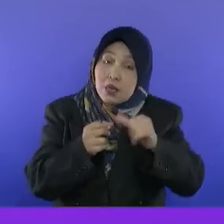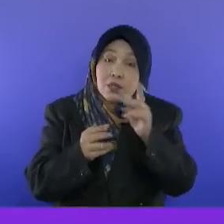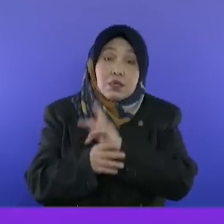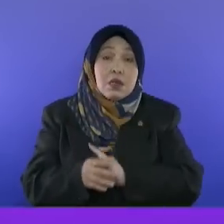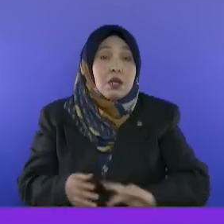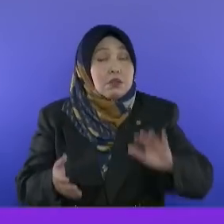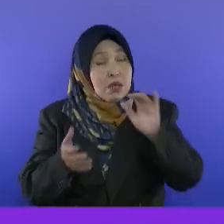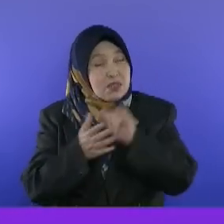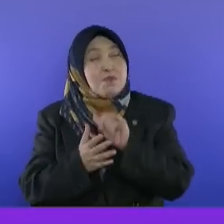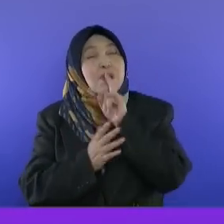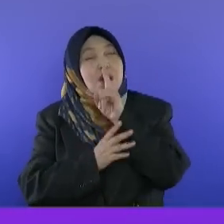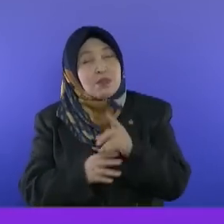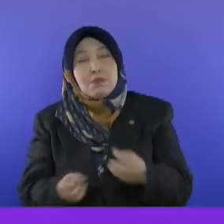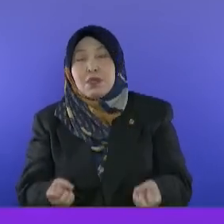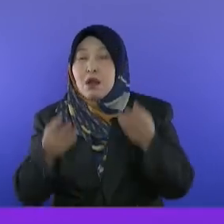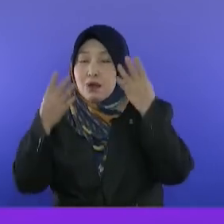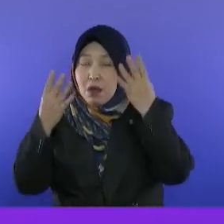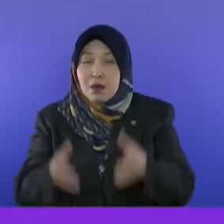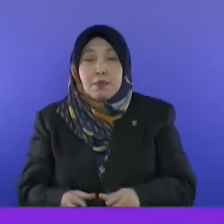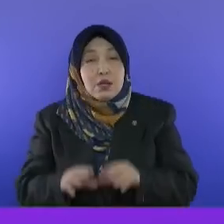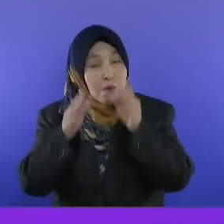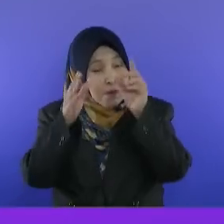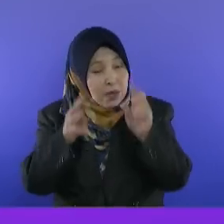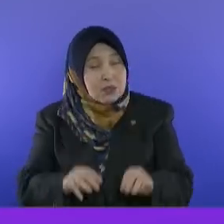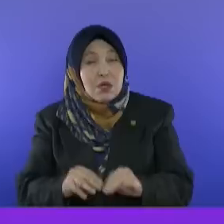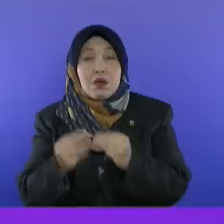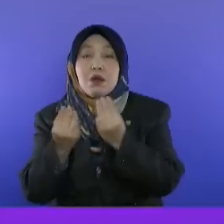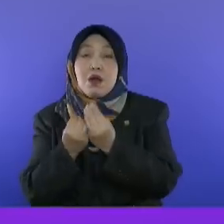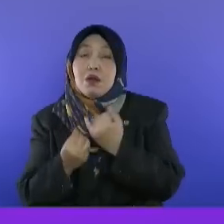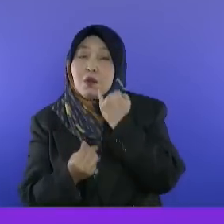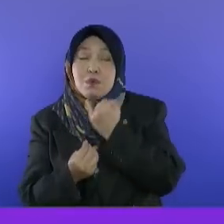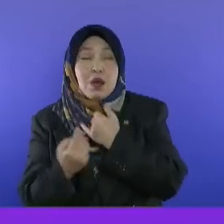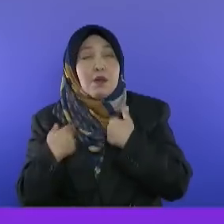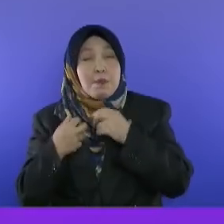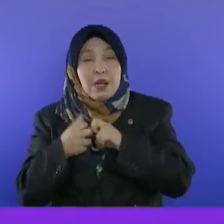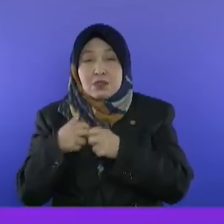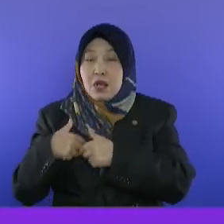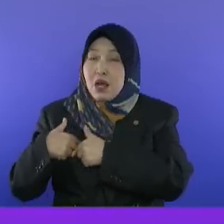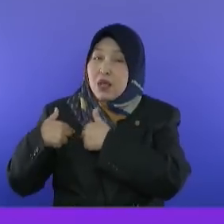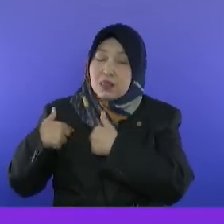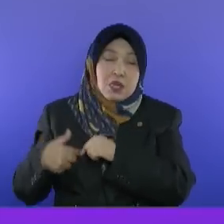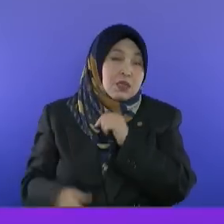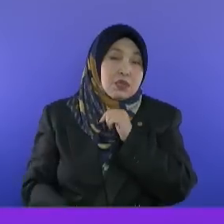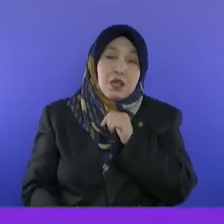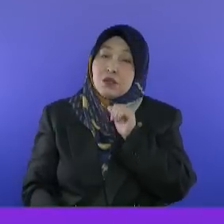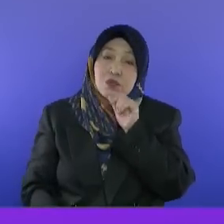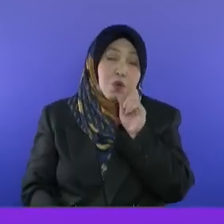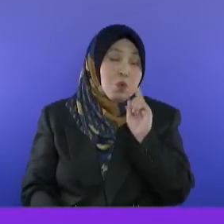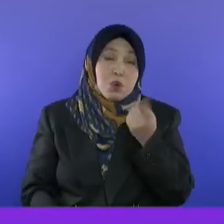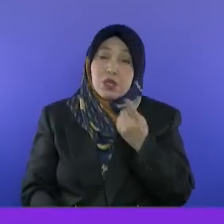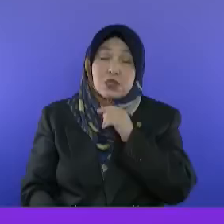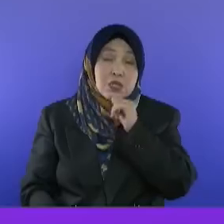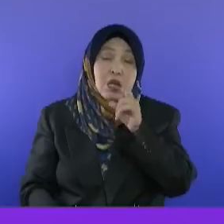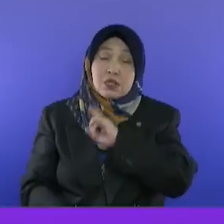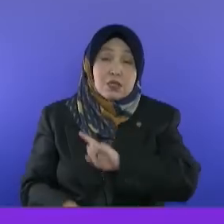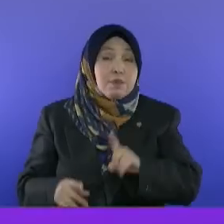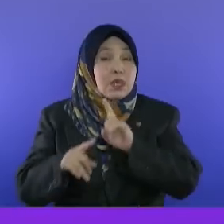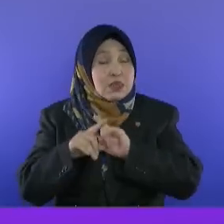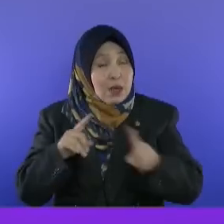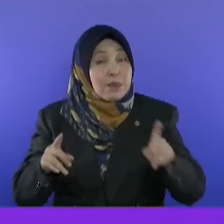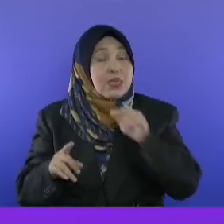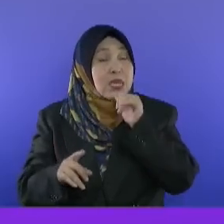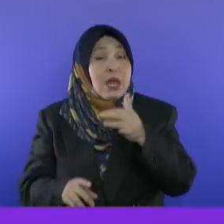sebenarnya kebanyakan dari mereka ada masalah hati hatinya apa tidak bukan sekadar tidak islam tetapi tidak